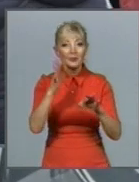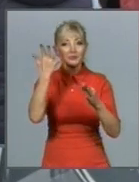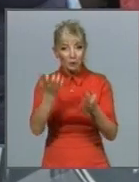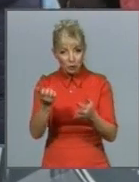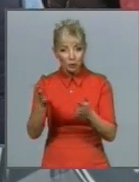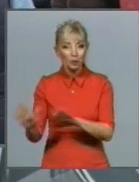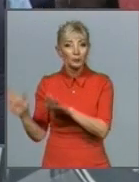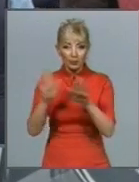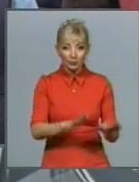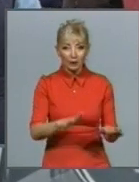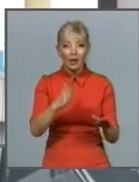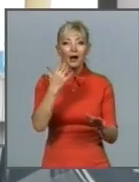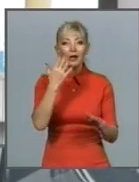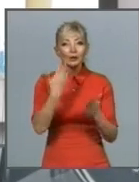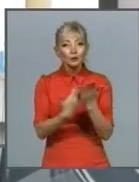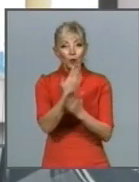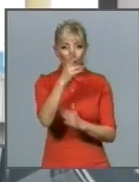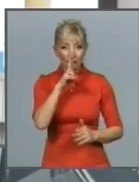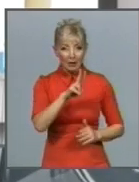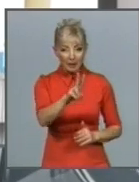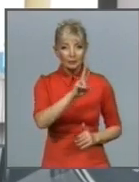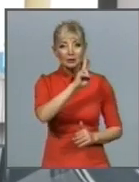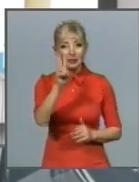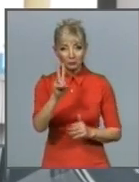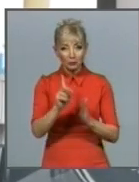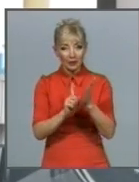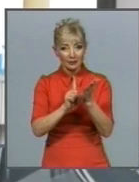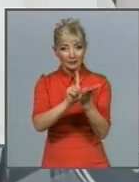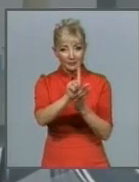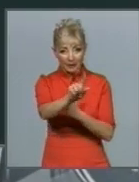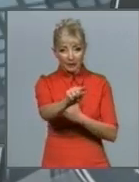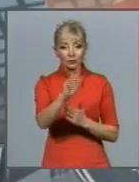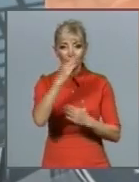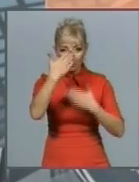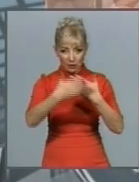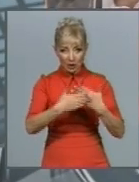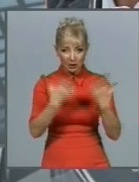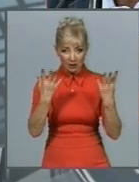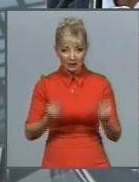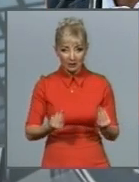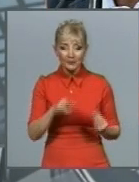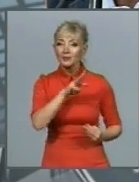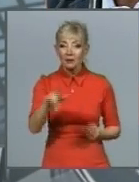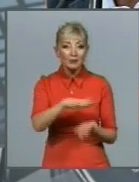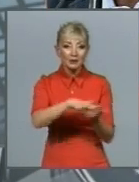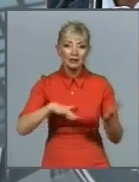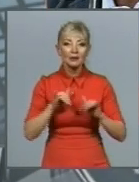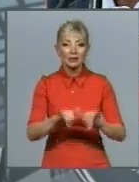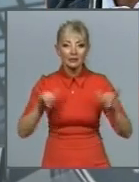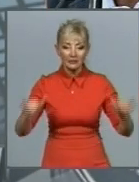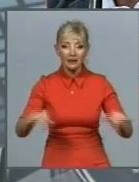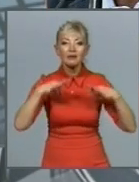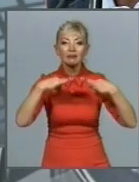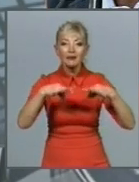одна партія новеньких машин, що вийдуть на рейс вже у найближчі дні. Мы продолжаем развивать